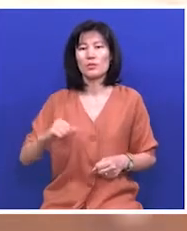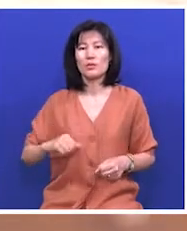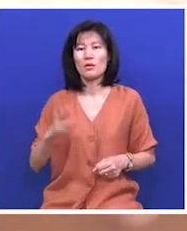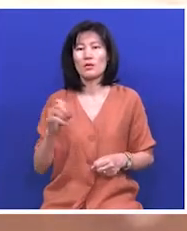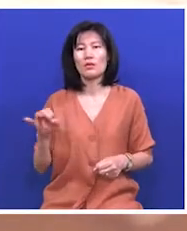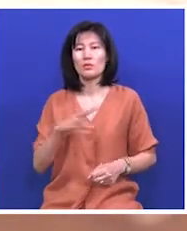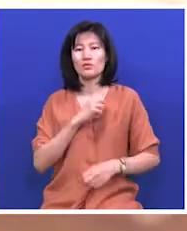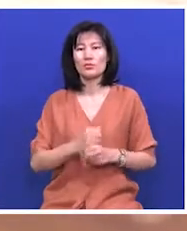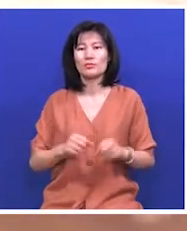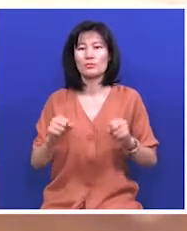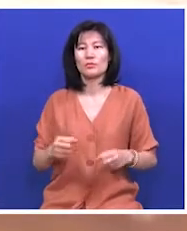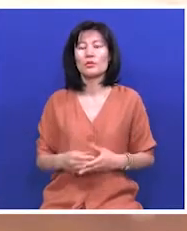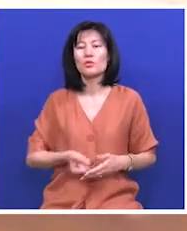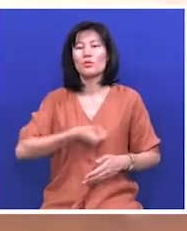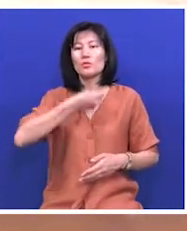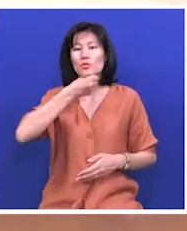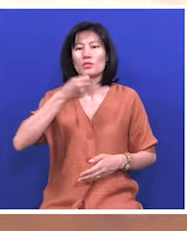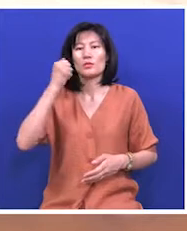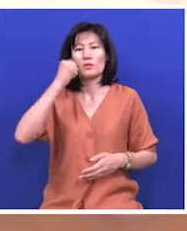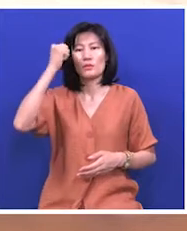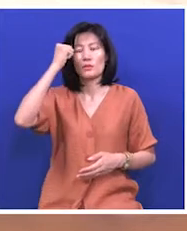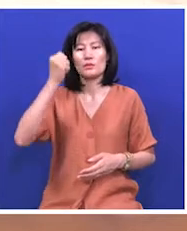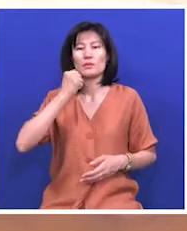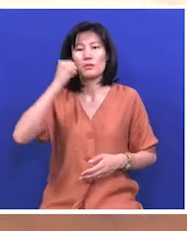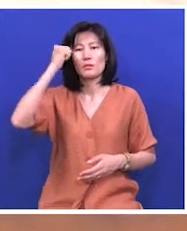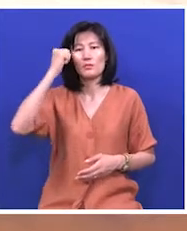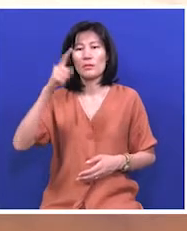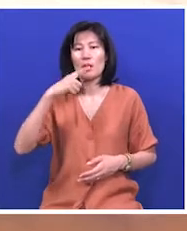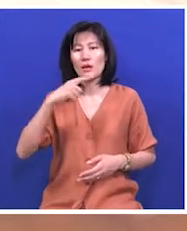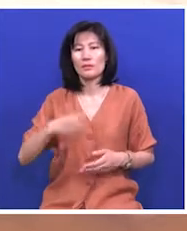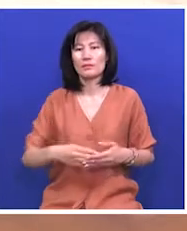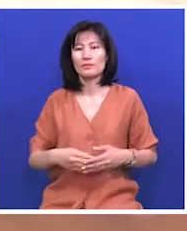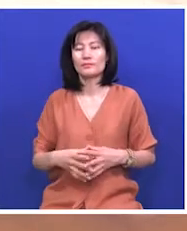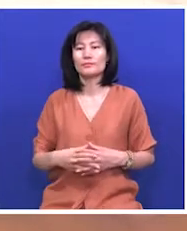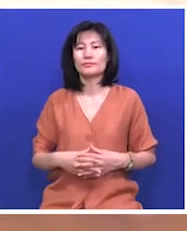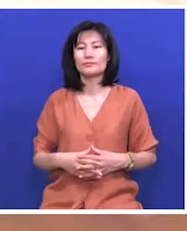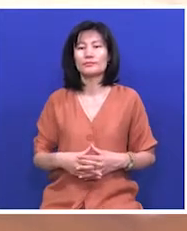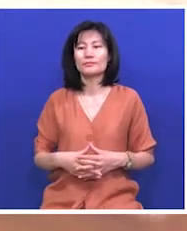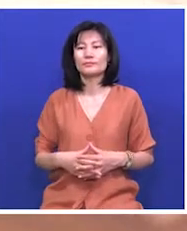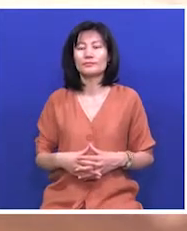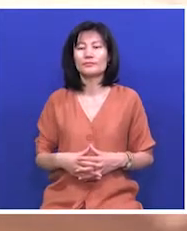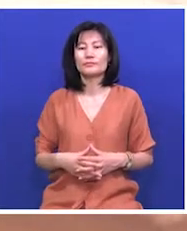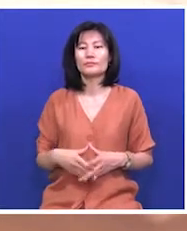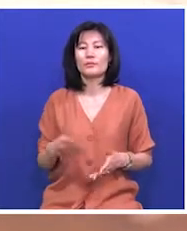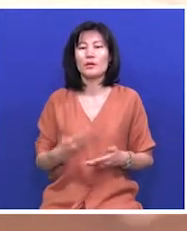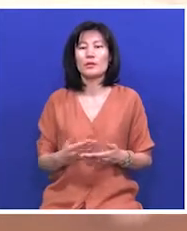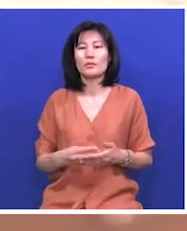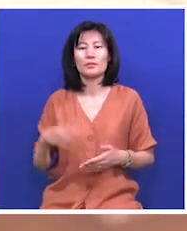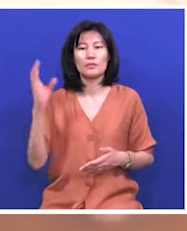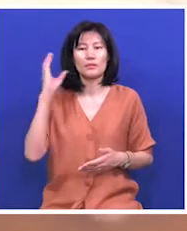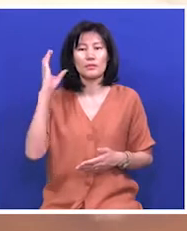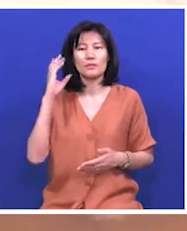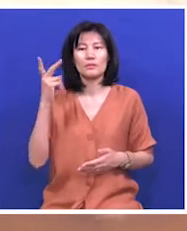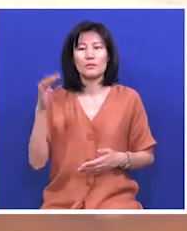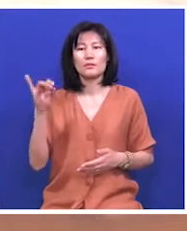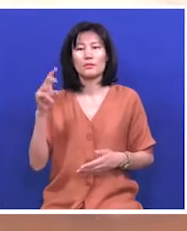жатсыздар, өздеріңіз қалай жұмыс істеп жатыр. Үлкен-үлкен рахметімізді, алғымыз вообще шексіз рахметімізді айтамыз. Потому что істеп жатыр